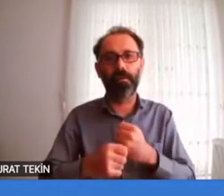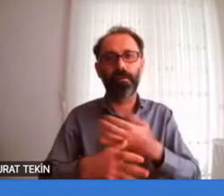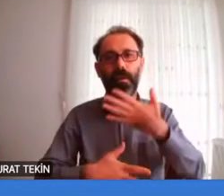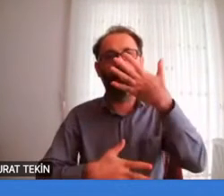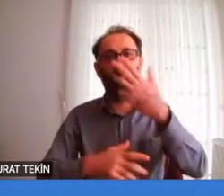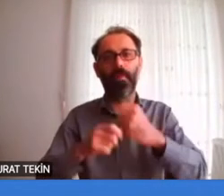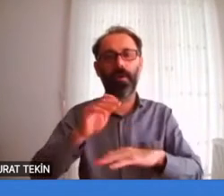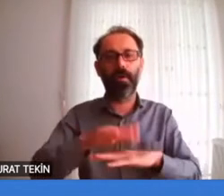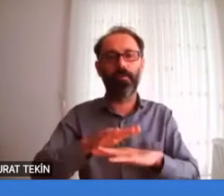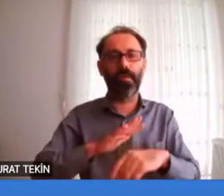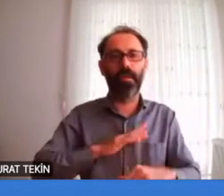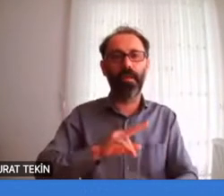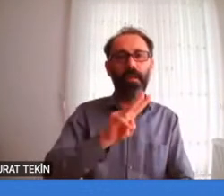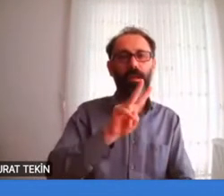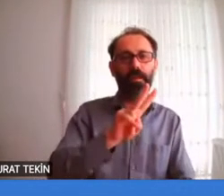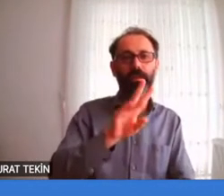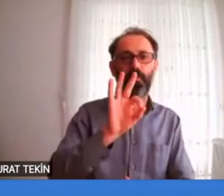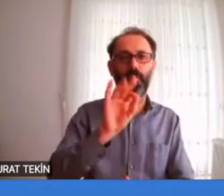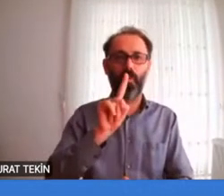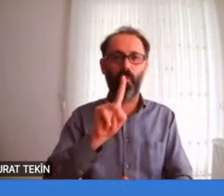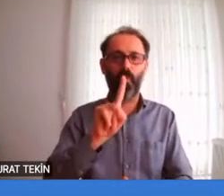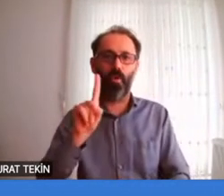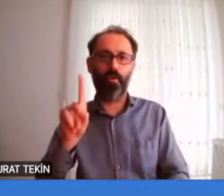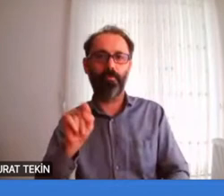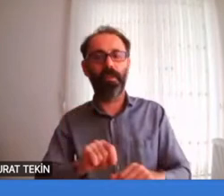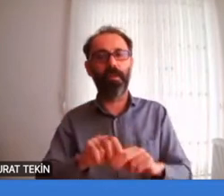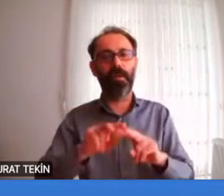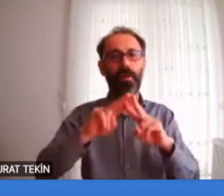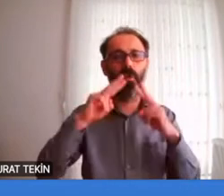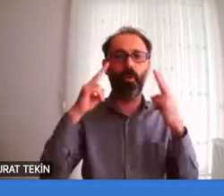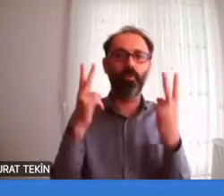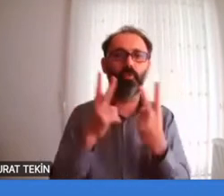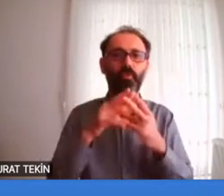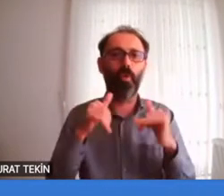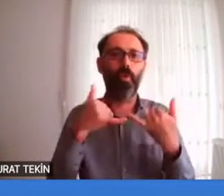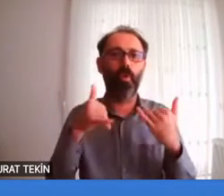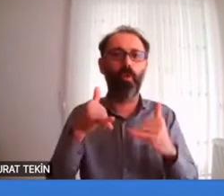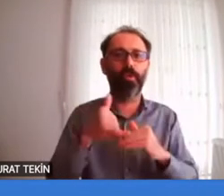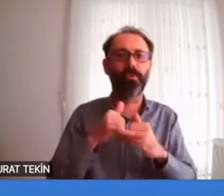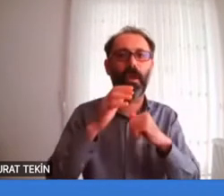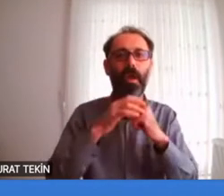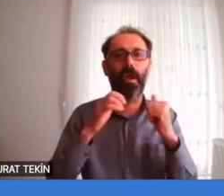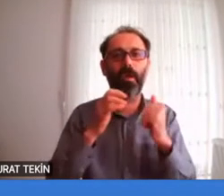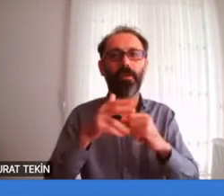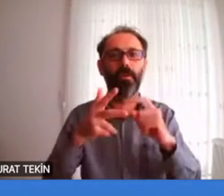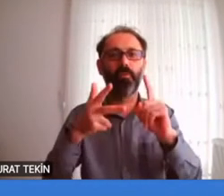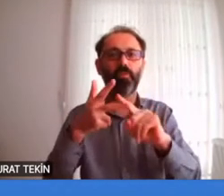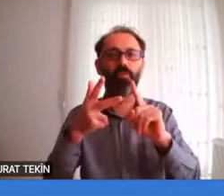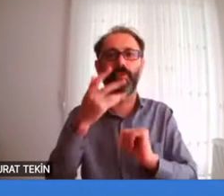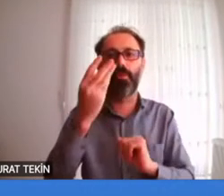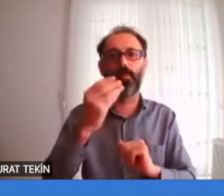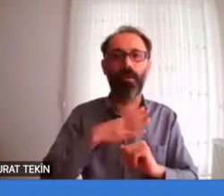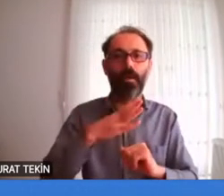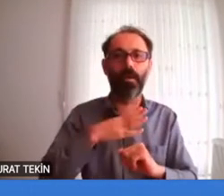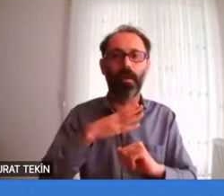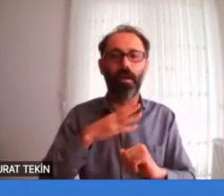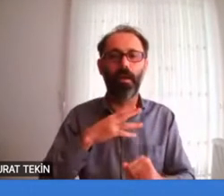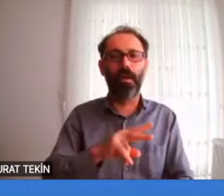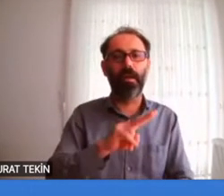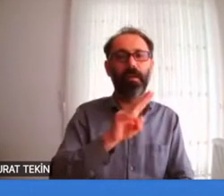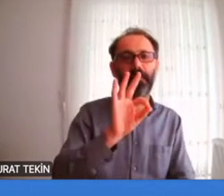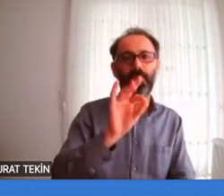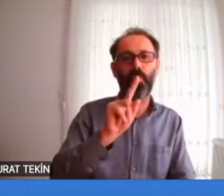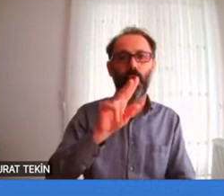2011 Uluslararası Görme Engelliler Dünya Oyunları'nda Antalya'da üçüncülük elde etmişler. Ve 2013 Golbol